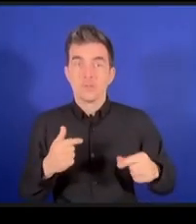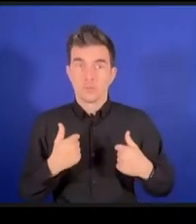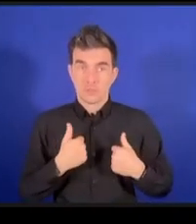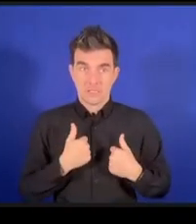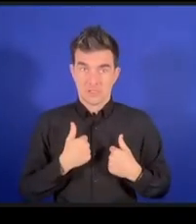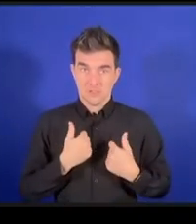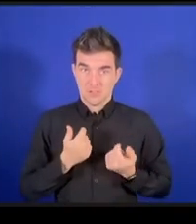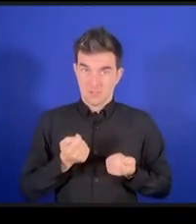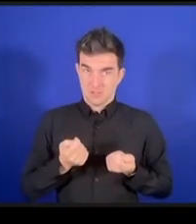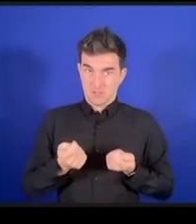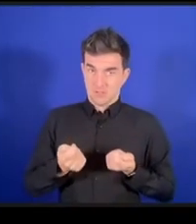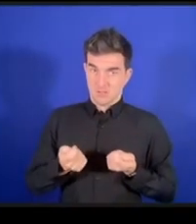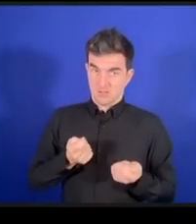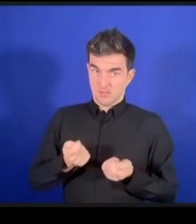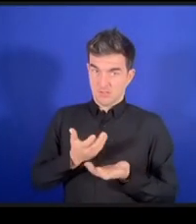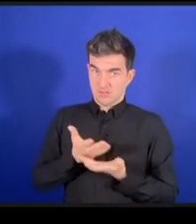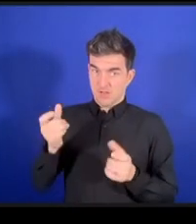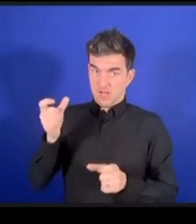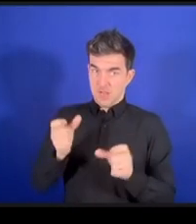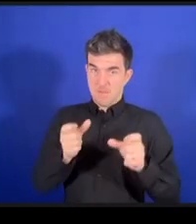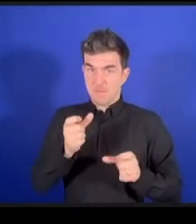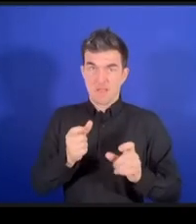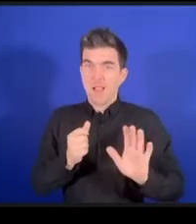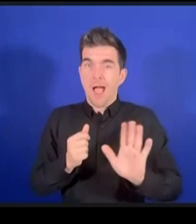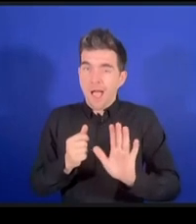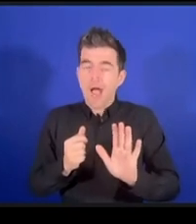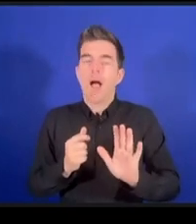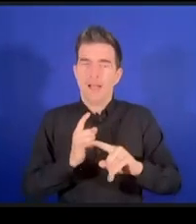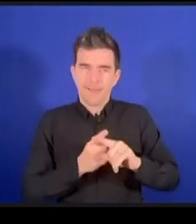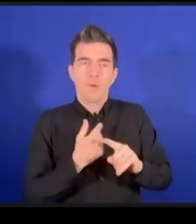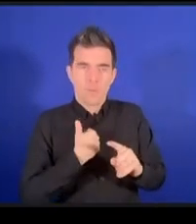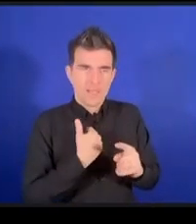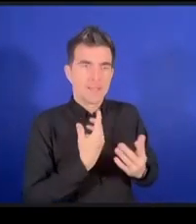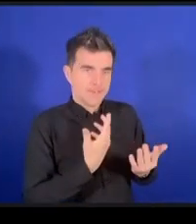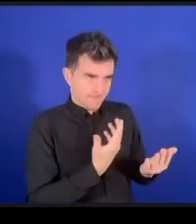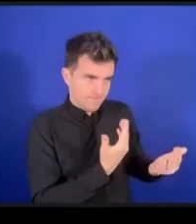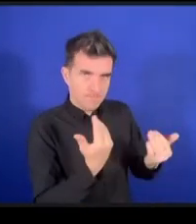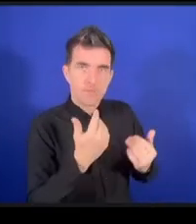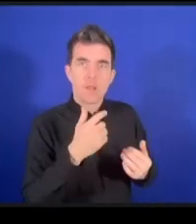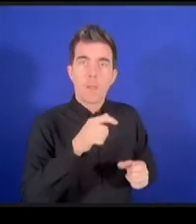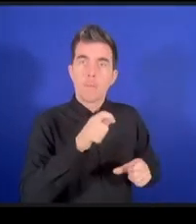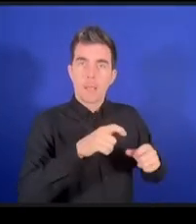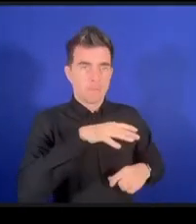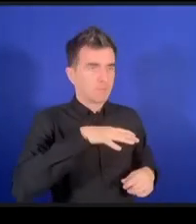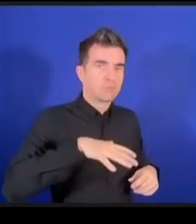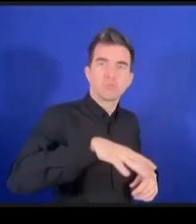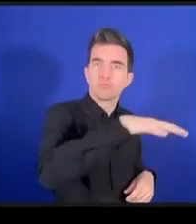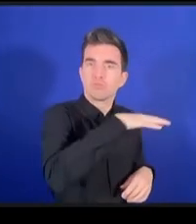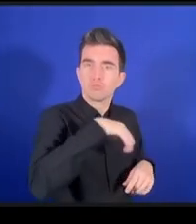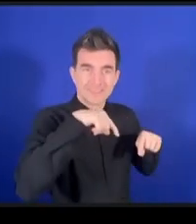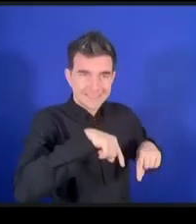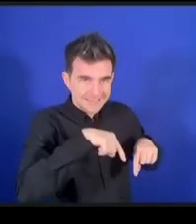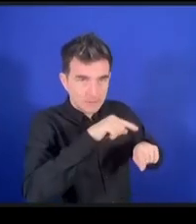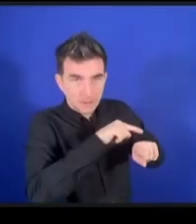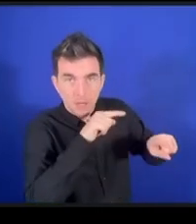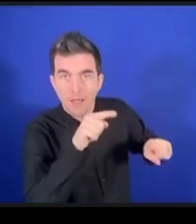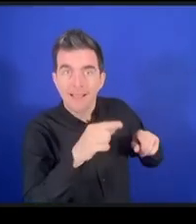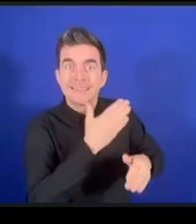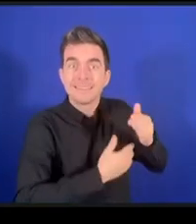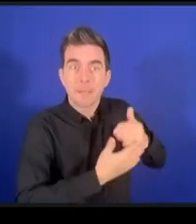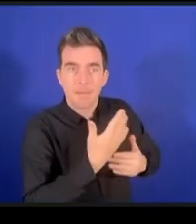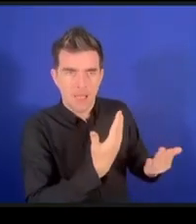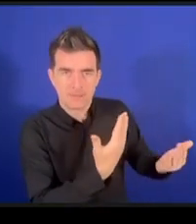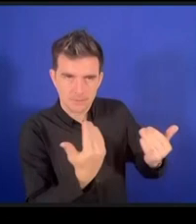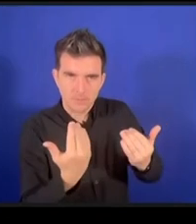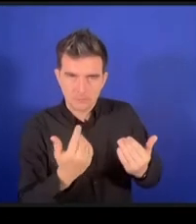среди местного населени среди инвалидов и 9 октября на платформе igf у